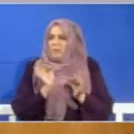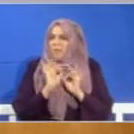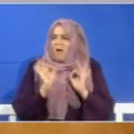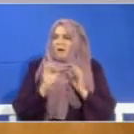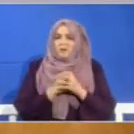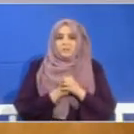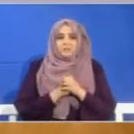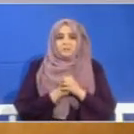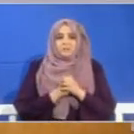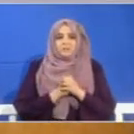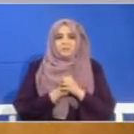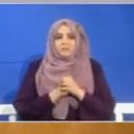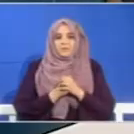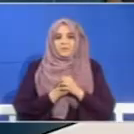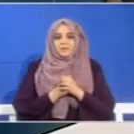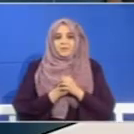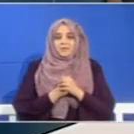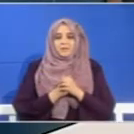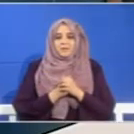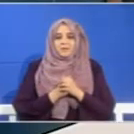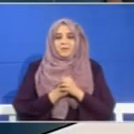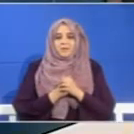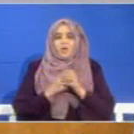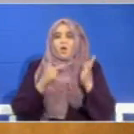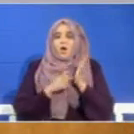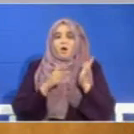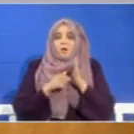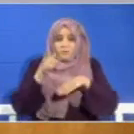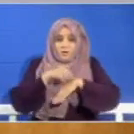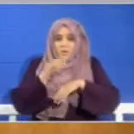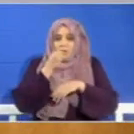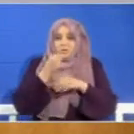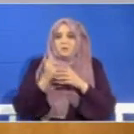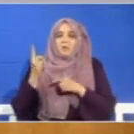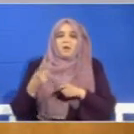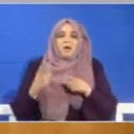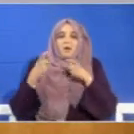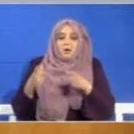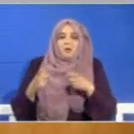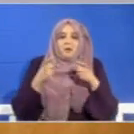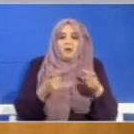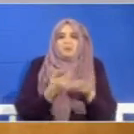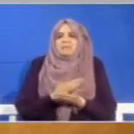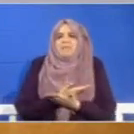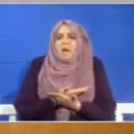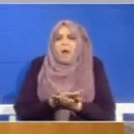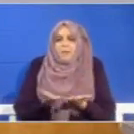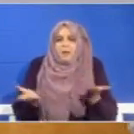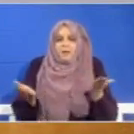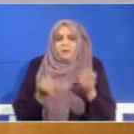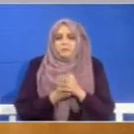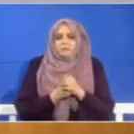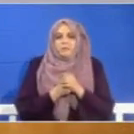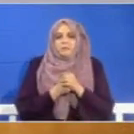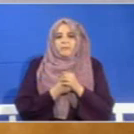خلاص. ولما جاء وقت الـ الـ الـ الـ الأكل يعني قدم أطباق يعني متواضعة جدا